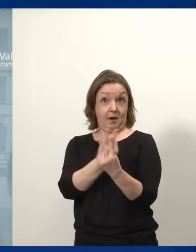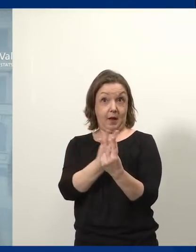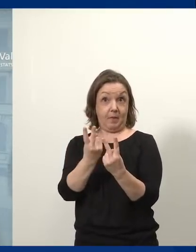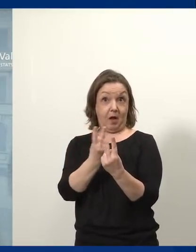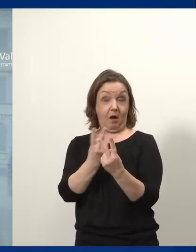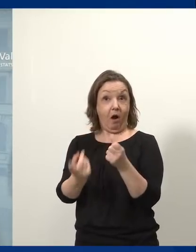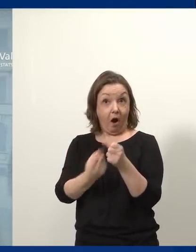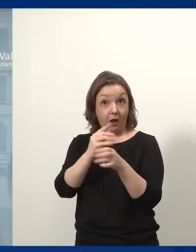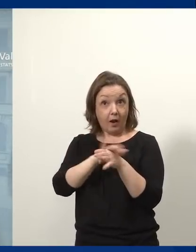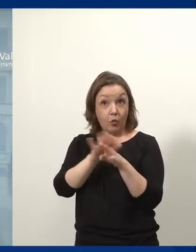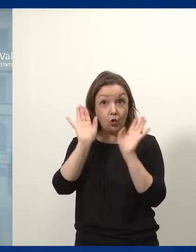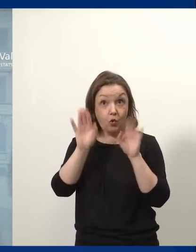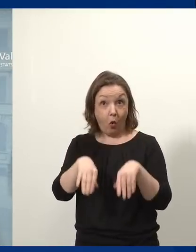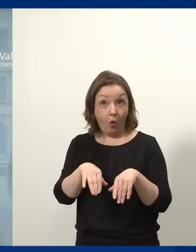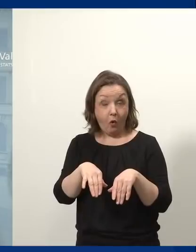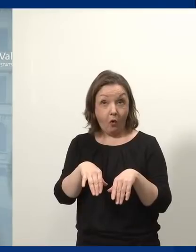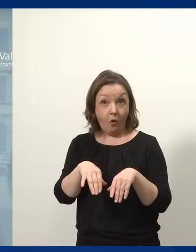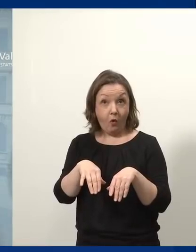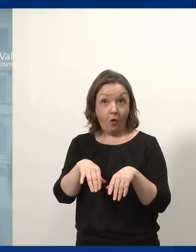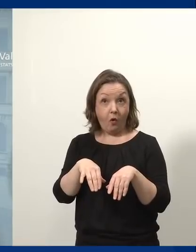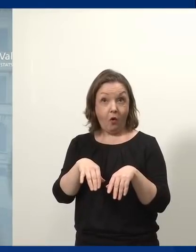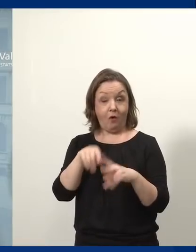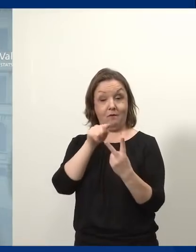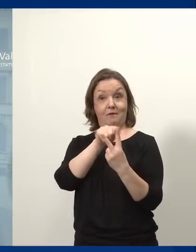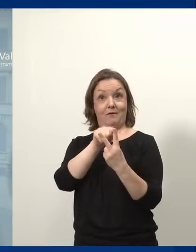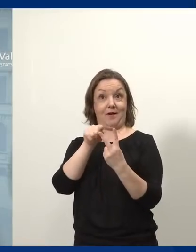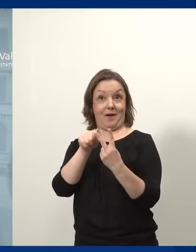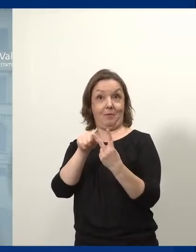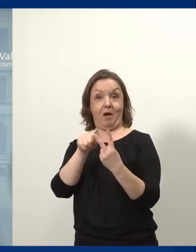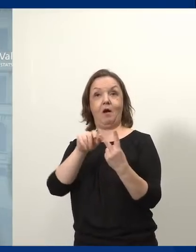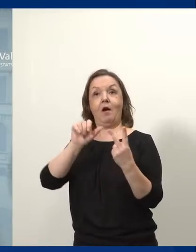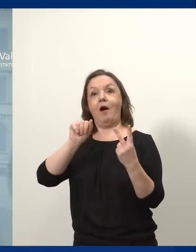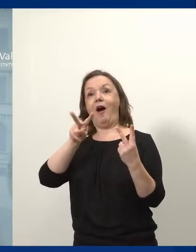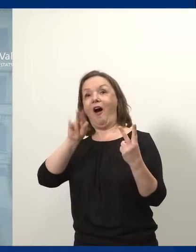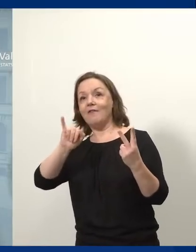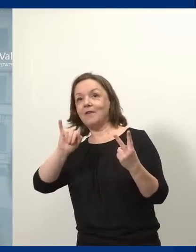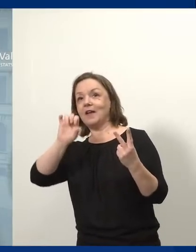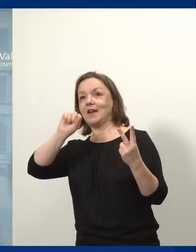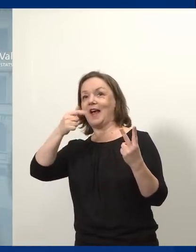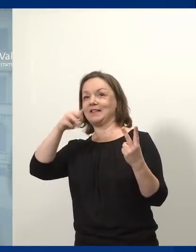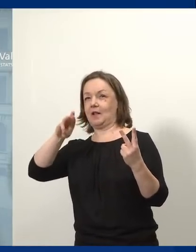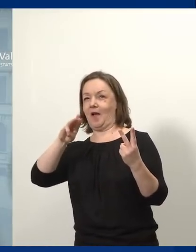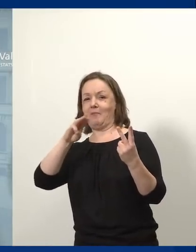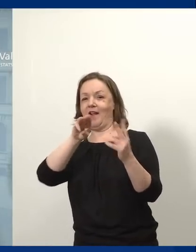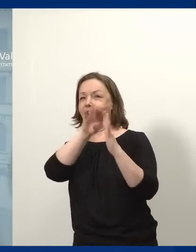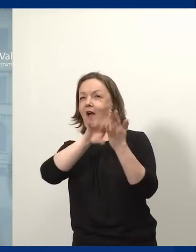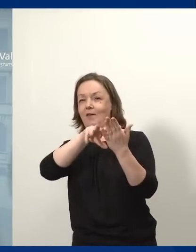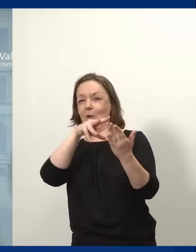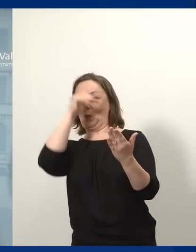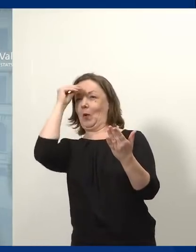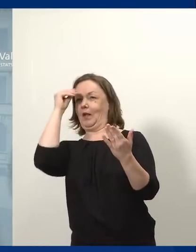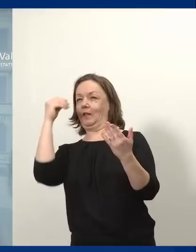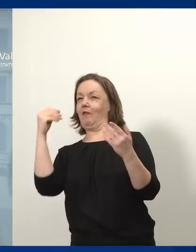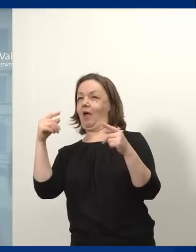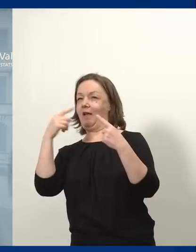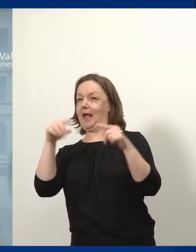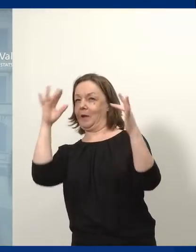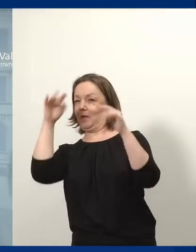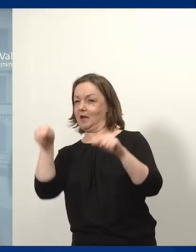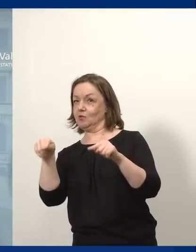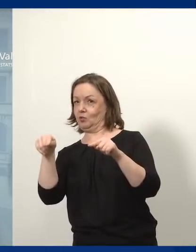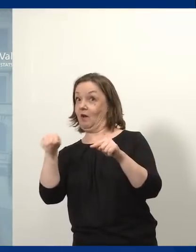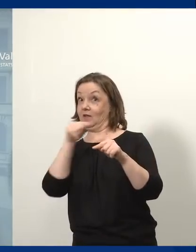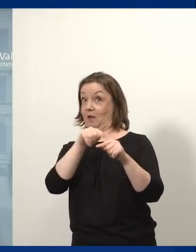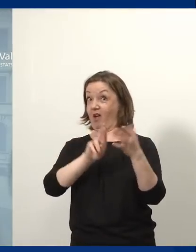jo otettu käyttöön ja ovatko ne reaktio tähän Avin ja STM:n tulkintakiistaan ja voidaanko niillä